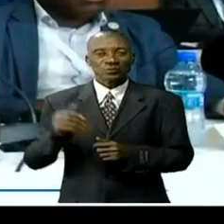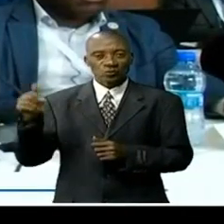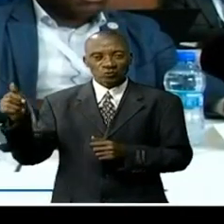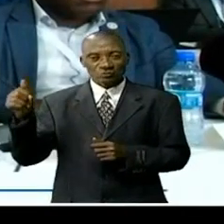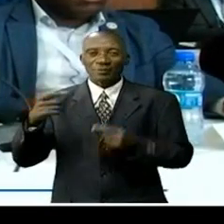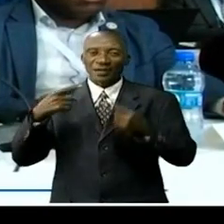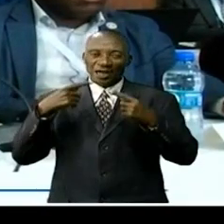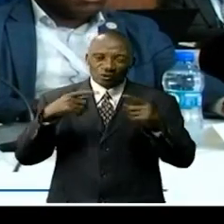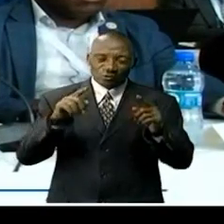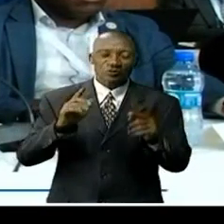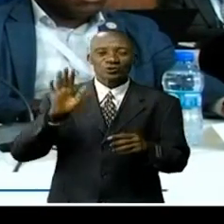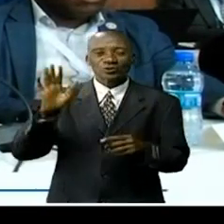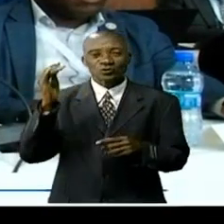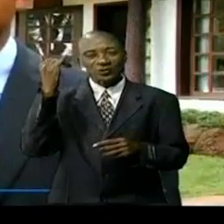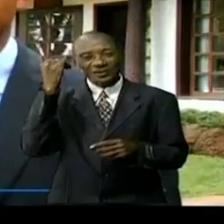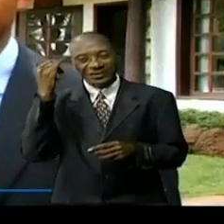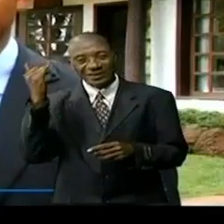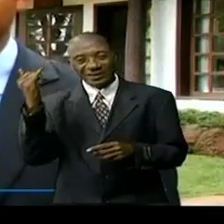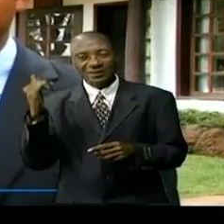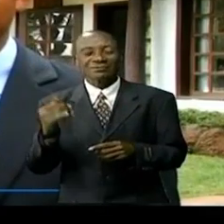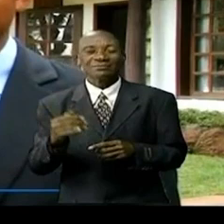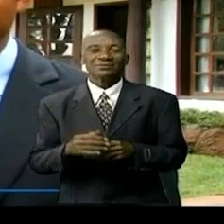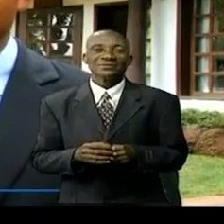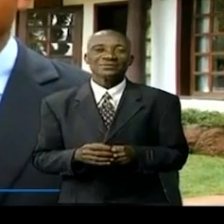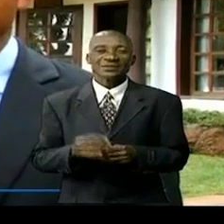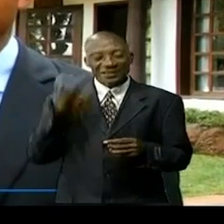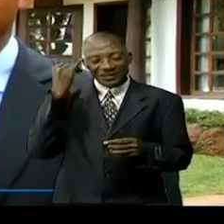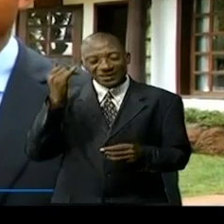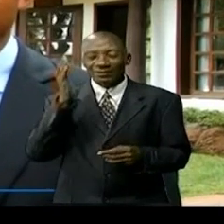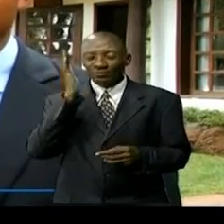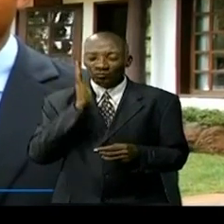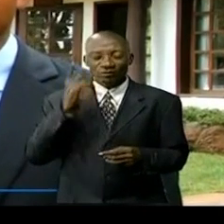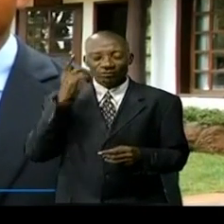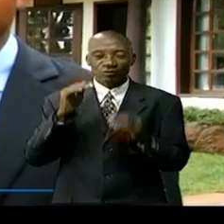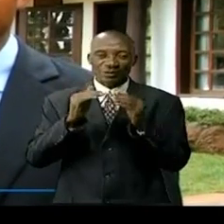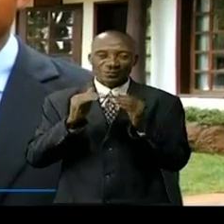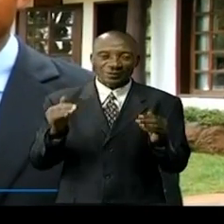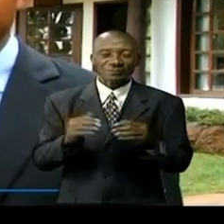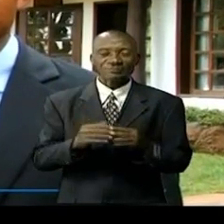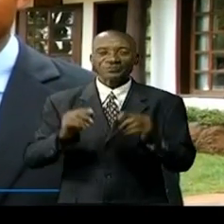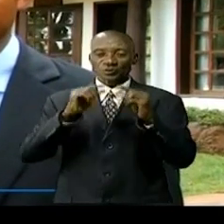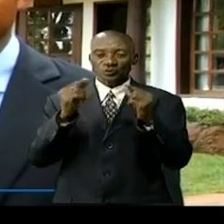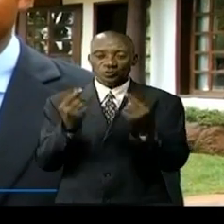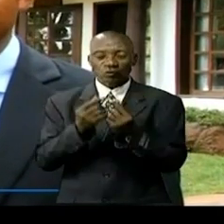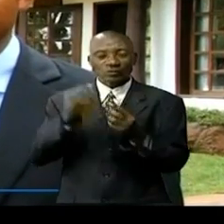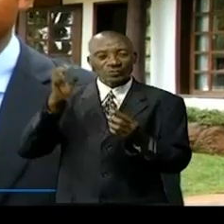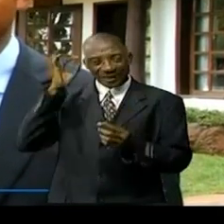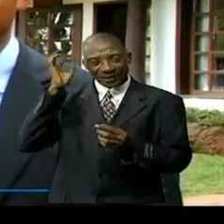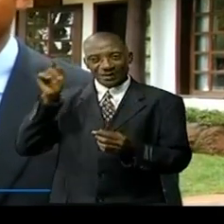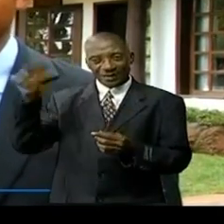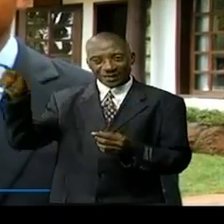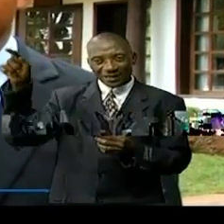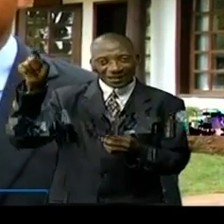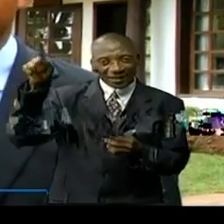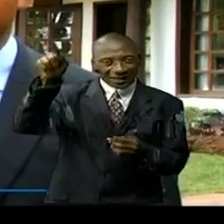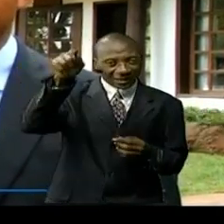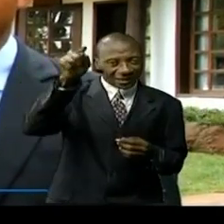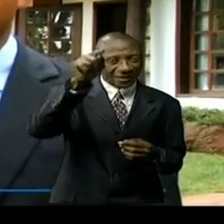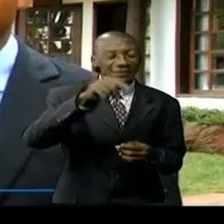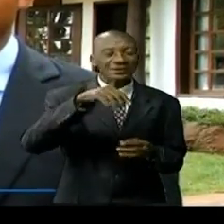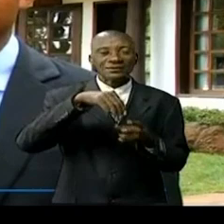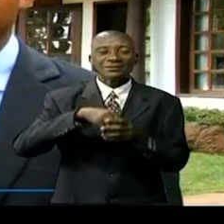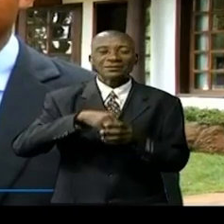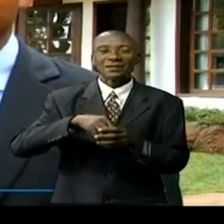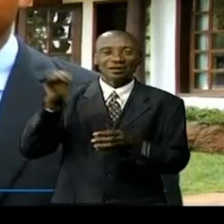bataille qui est la pacification de l'Est de la RDC. Alors, nous, les groupes armés Mai Mai qui occupent dans ce coin, nous